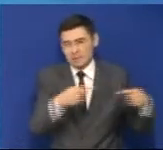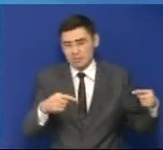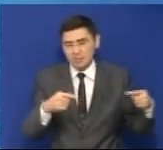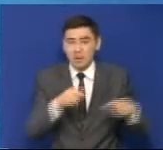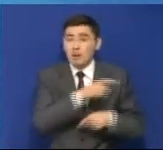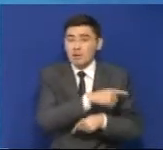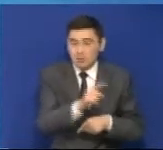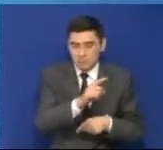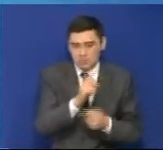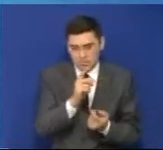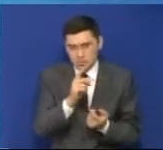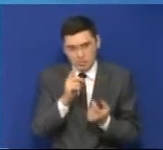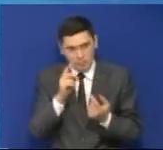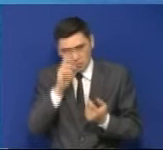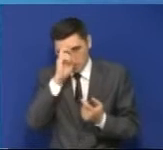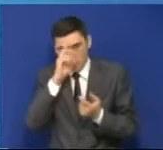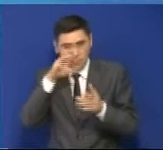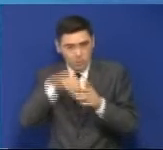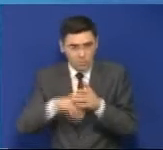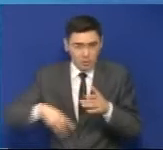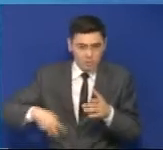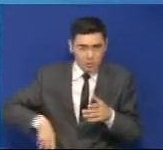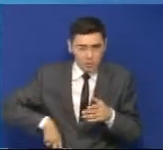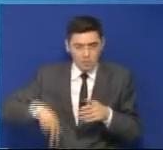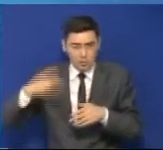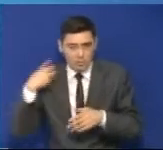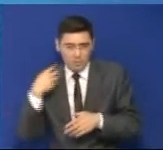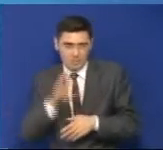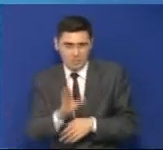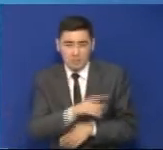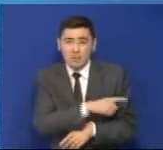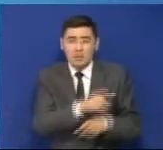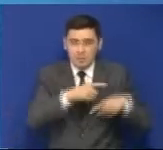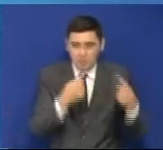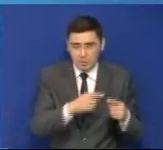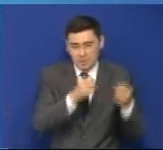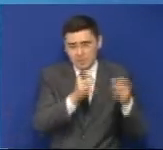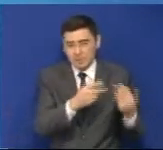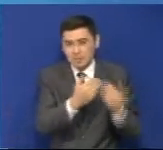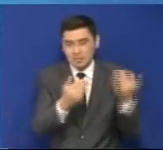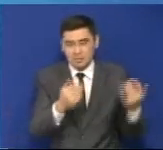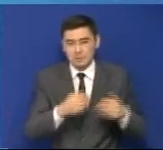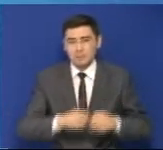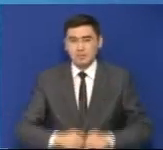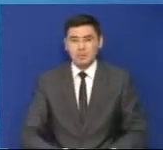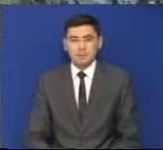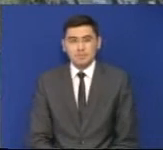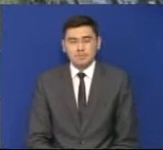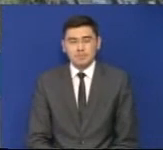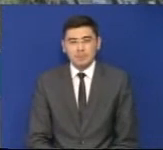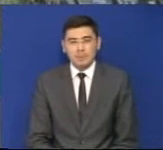басшылық емес, болашағынан үлкен үміт күттіретін қатардағы мамандар. Үрдіс барлық кезеңдердің ашық түрде өтуімен ерекшеленеді.